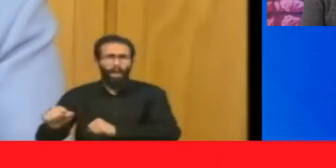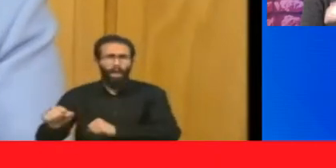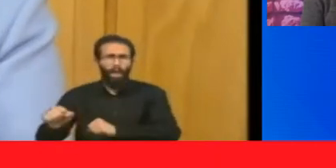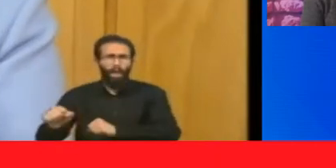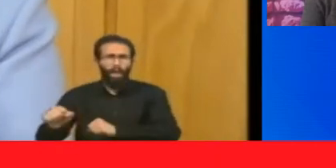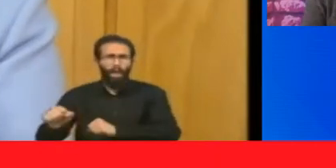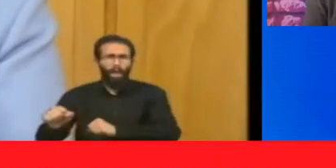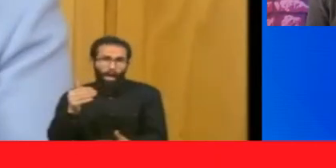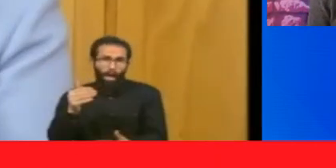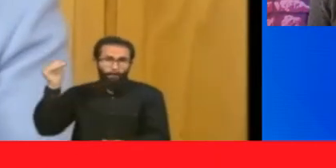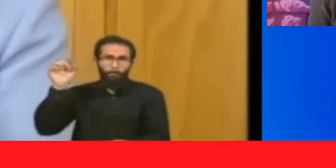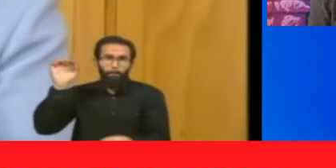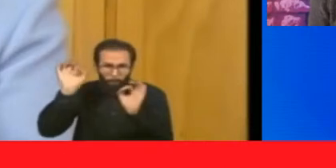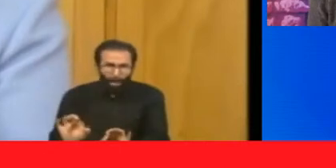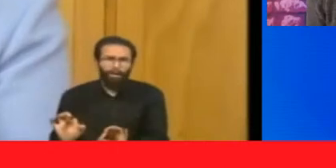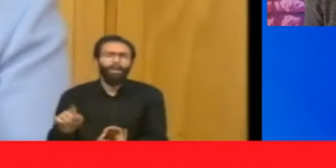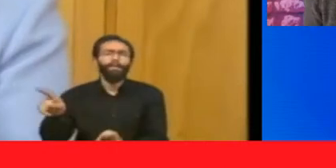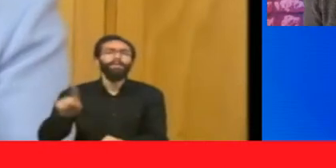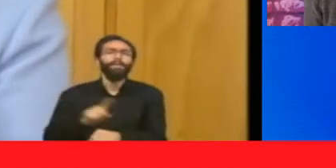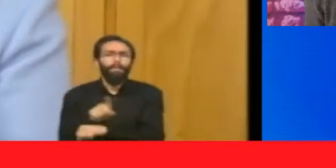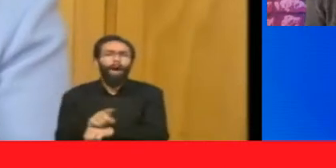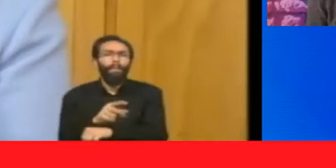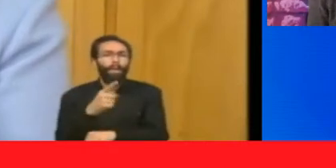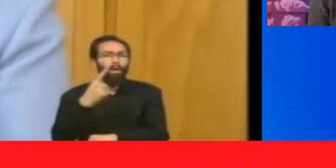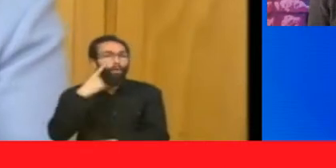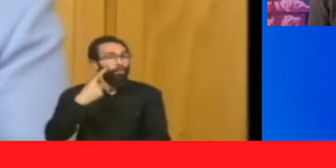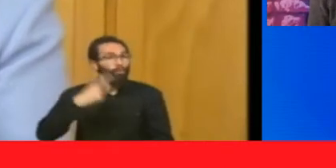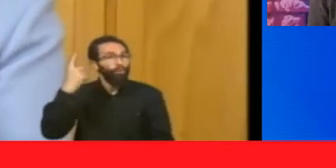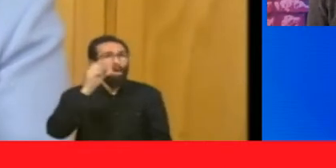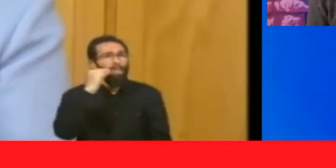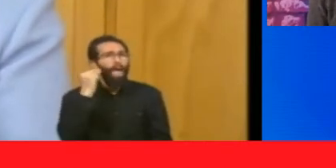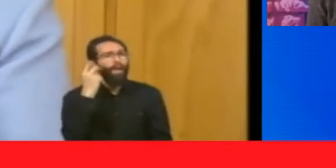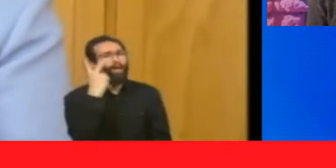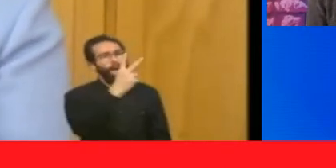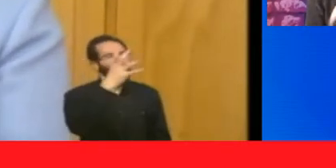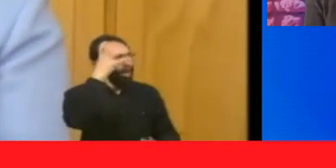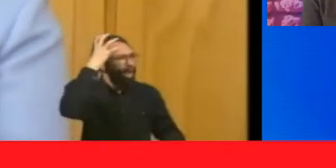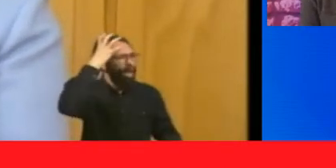paylaşın. Köprüğüne kadınlar gönderecektir.